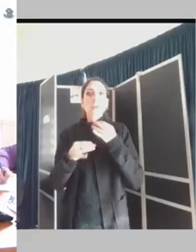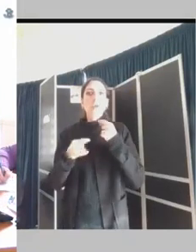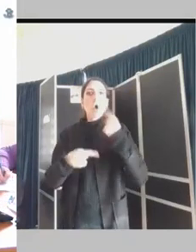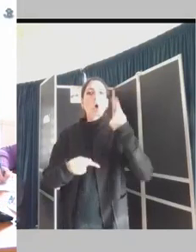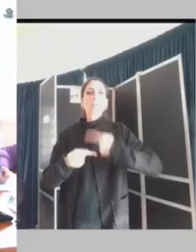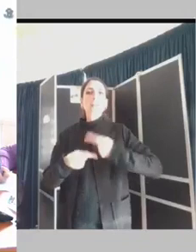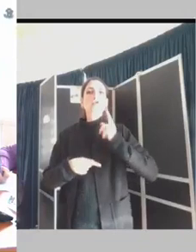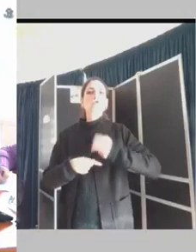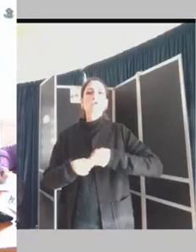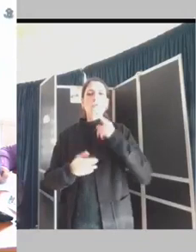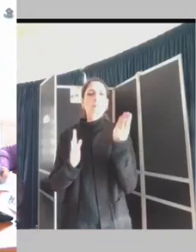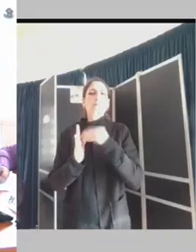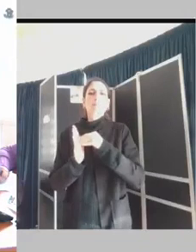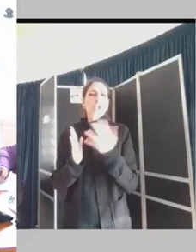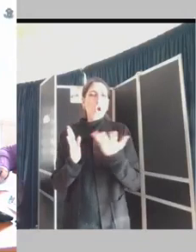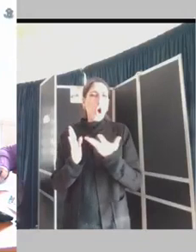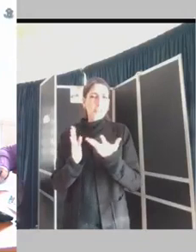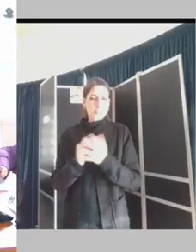che